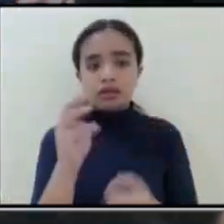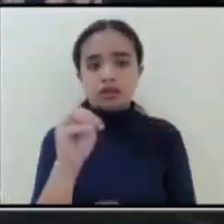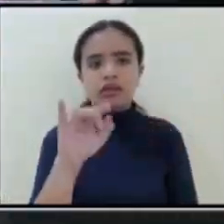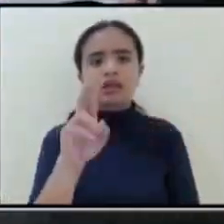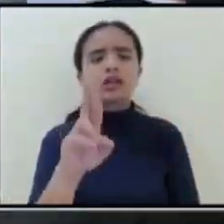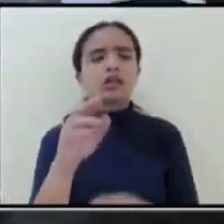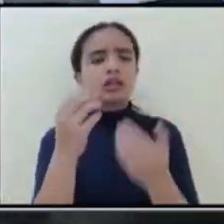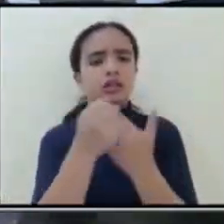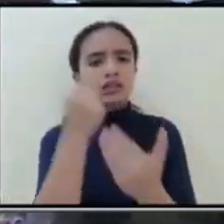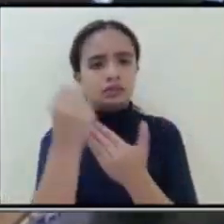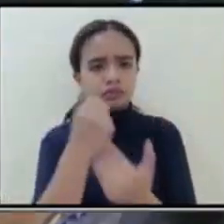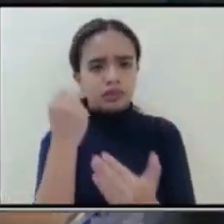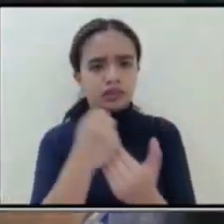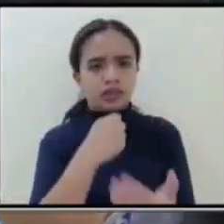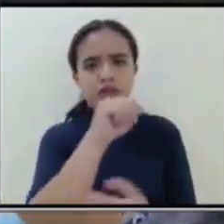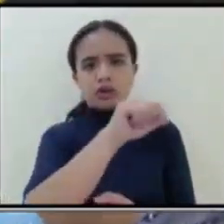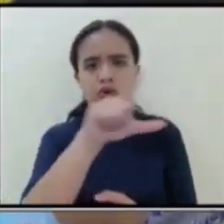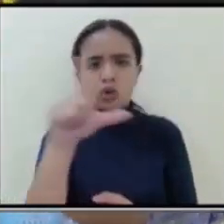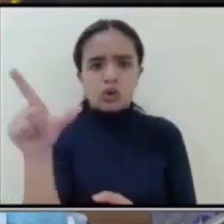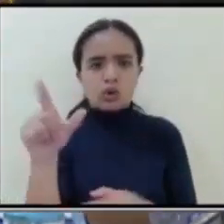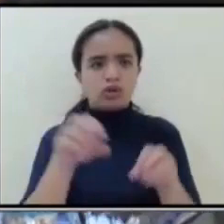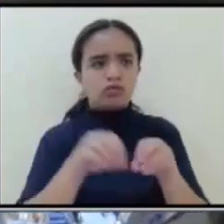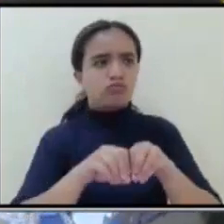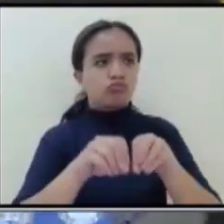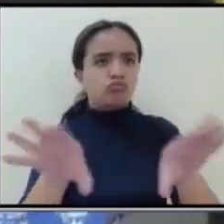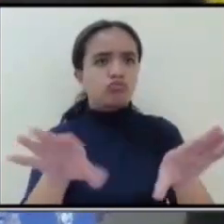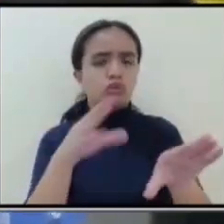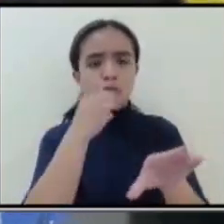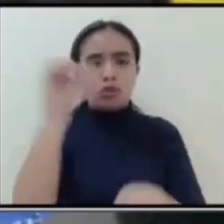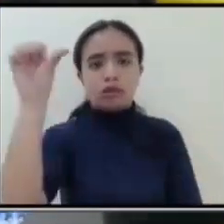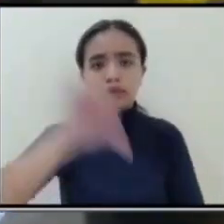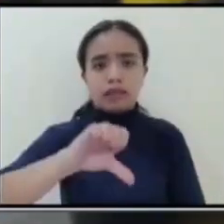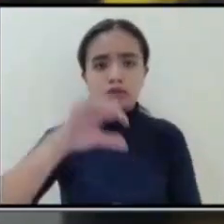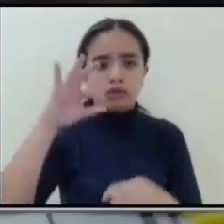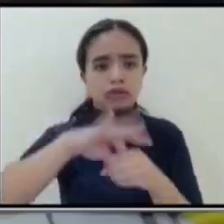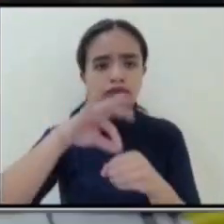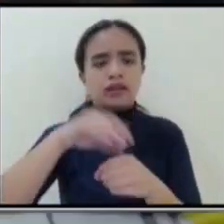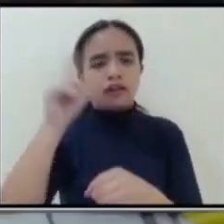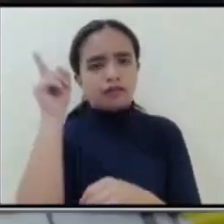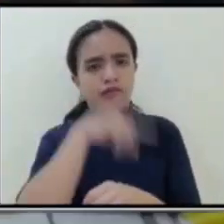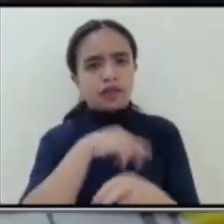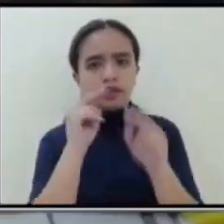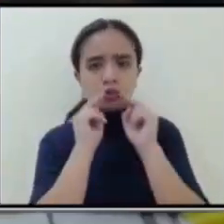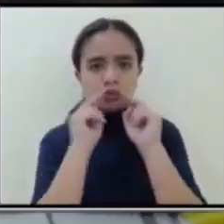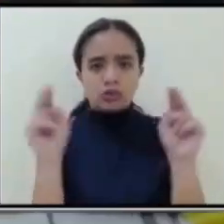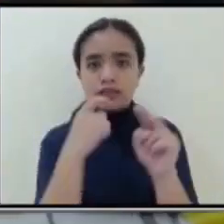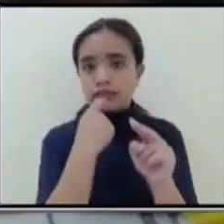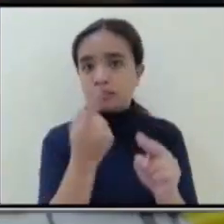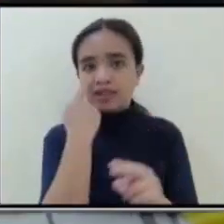fake news ang lahat ng ipinapakalat ng mga natalo sa eleksyon sa mga nabanggit na bansa.